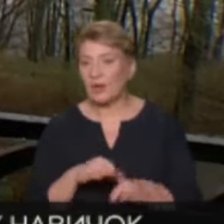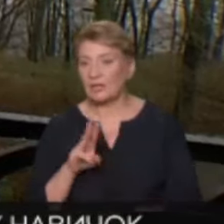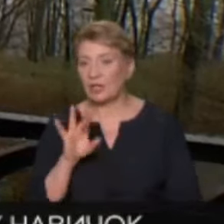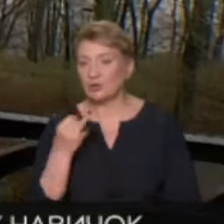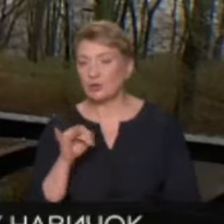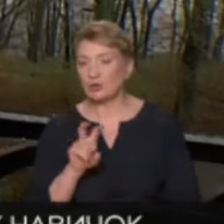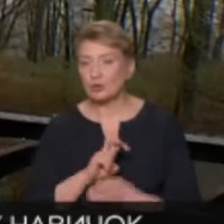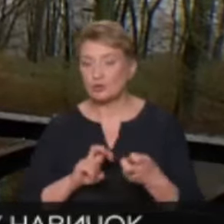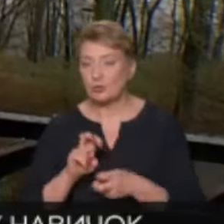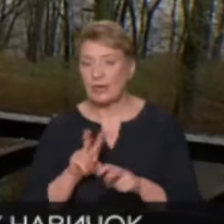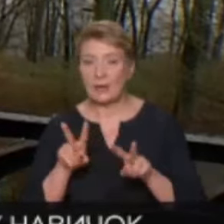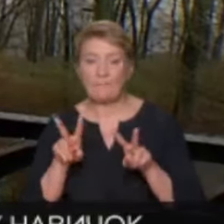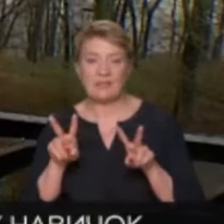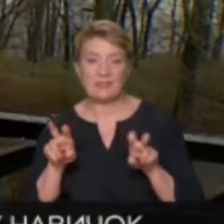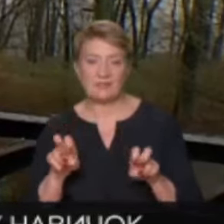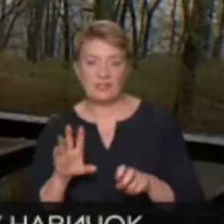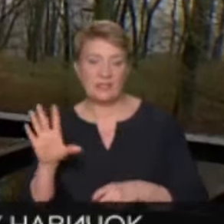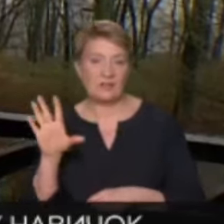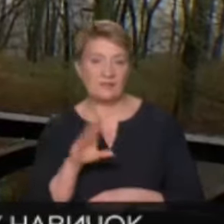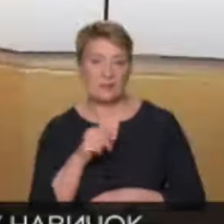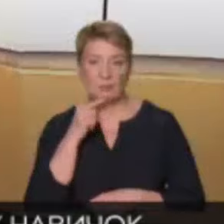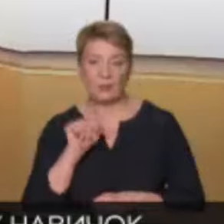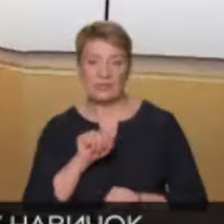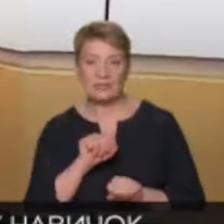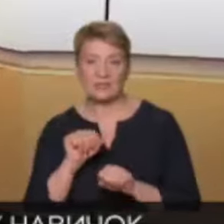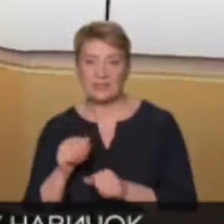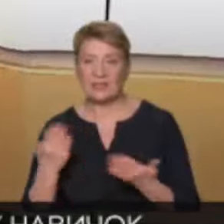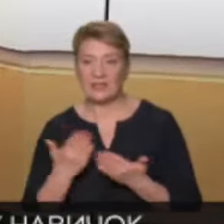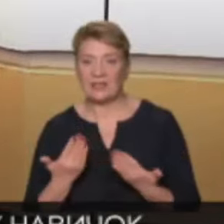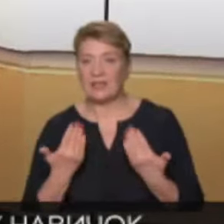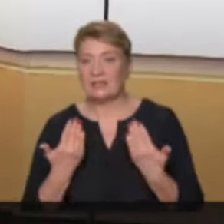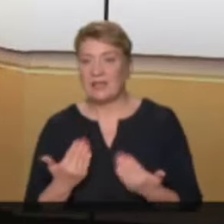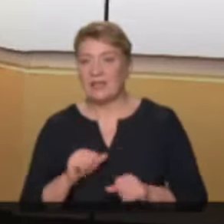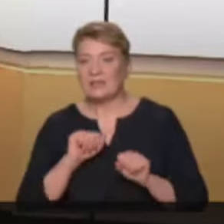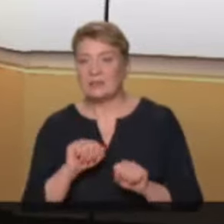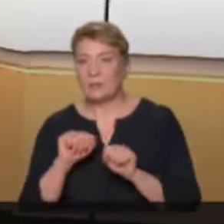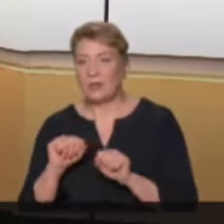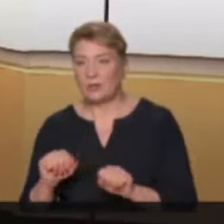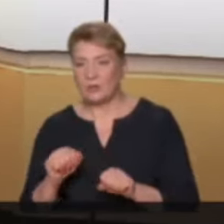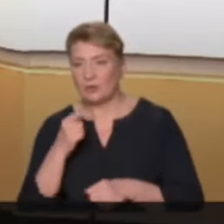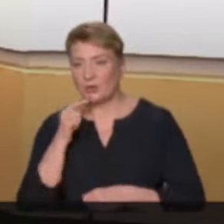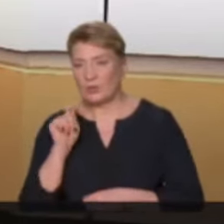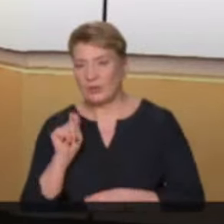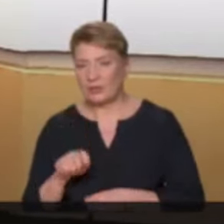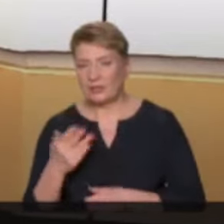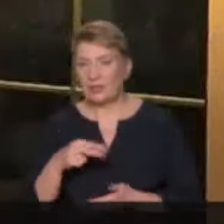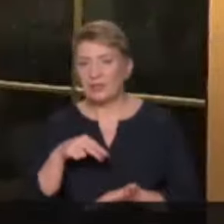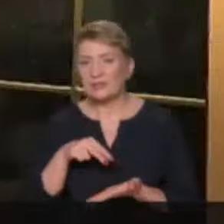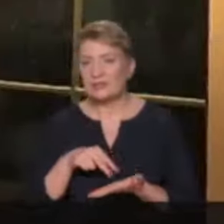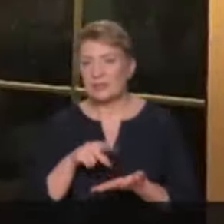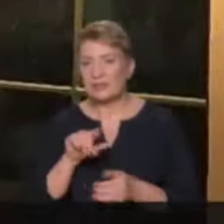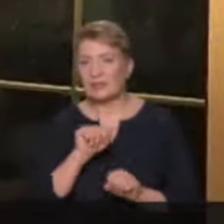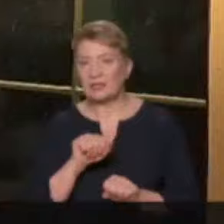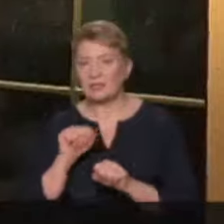присвячена всім українським захисникам, які зараз боронять нашу країну, які стоять на